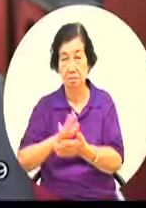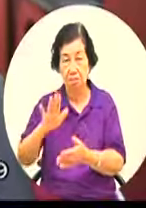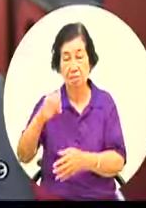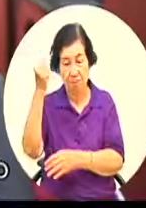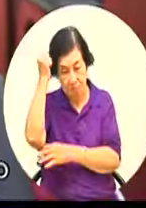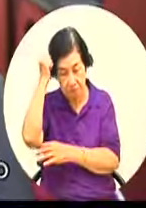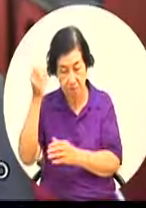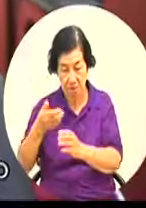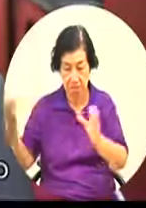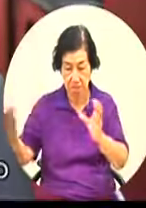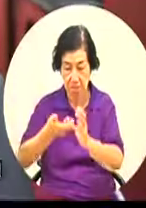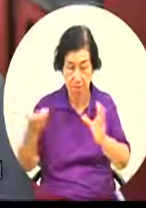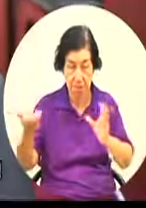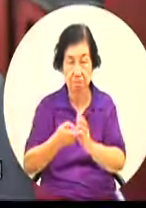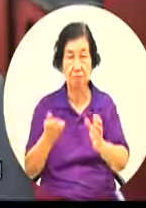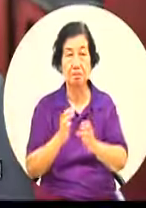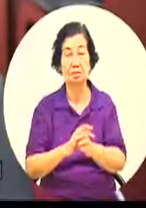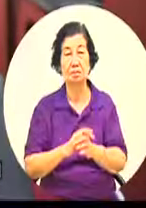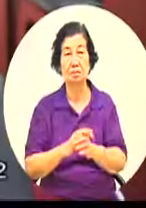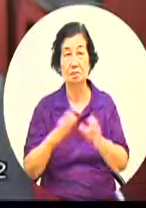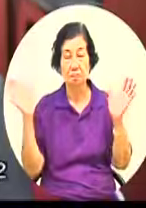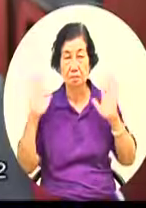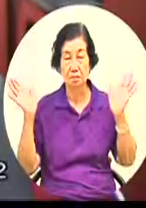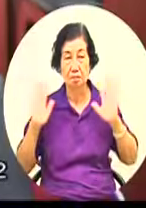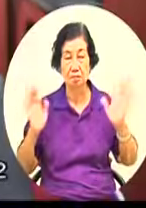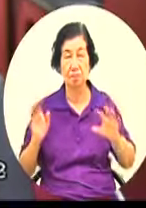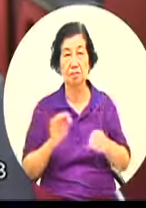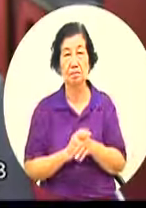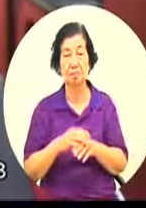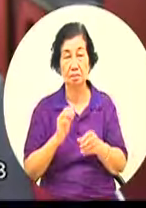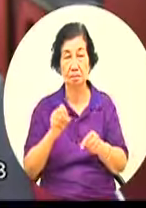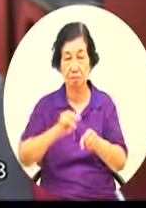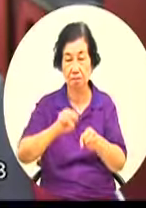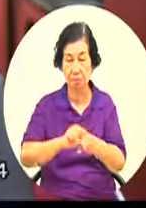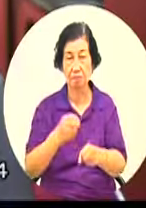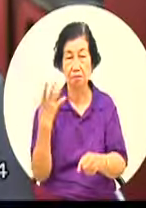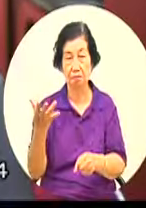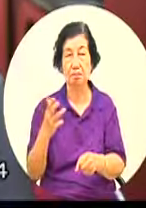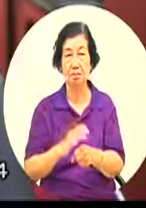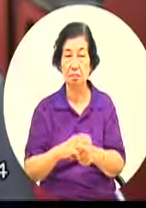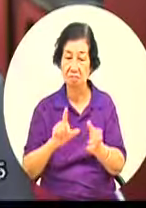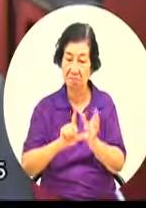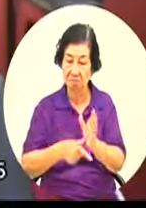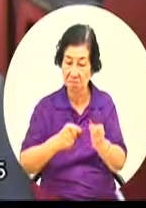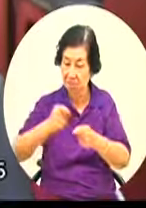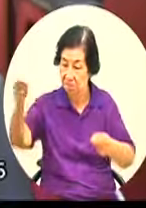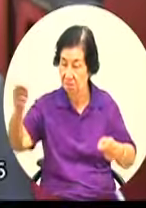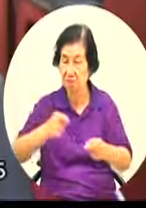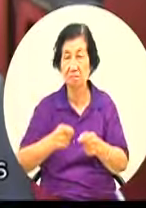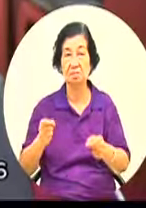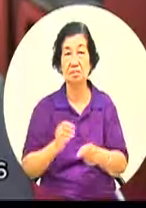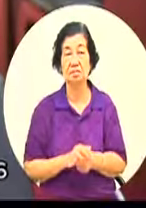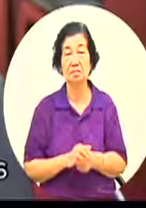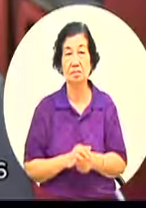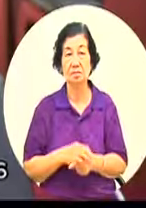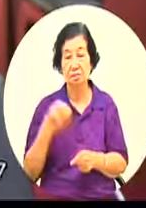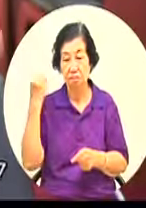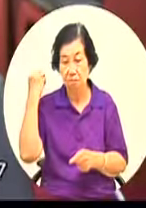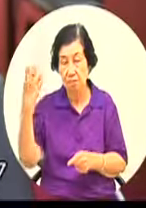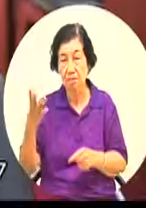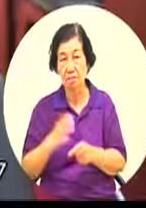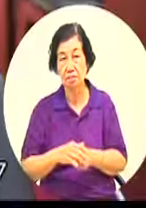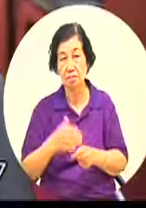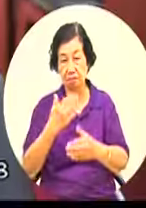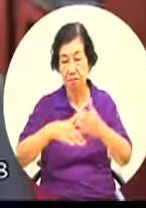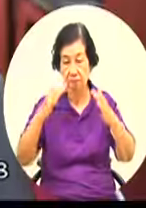者囡仔，无唔对，但是迄个要偌久的时间？啊，咱若要去新学校的经费，倒不如